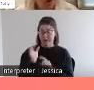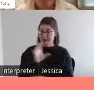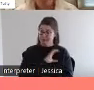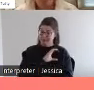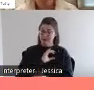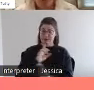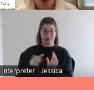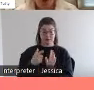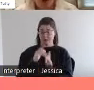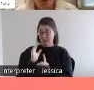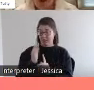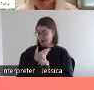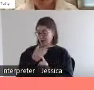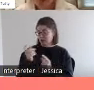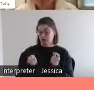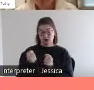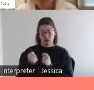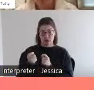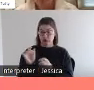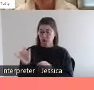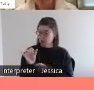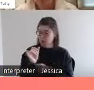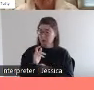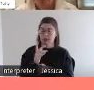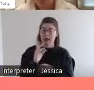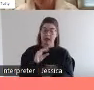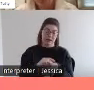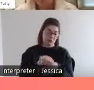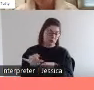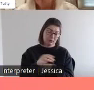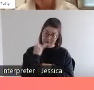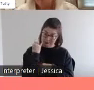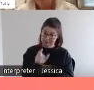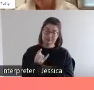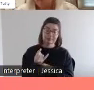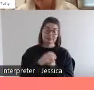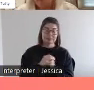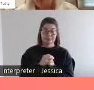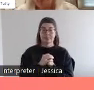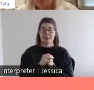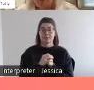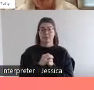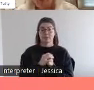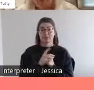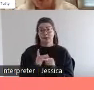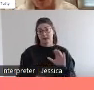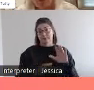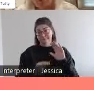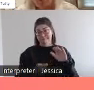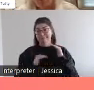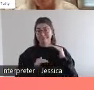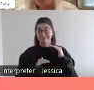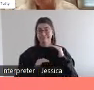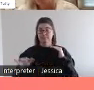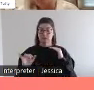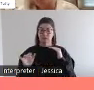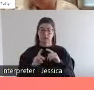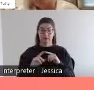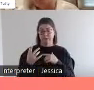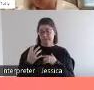peuvent se faire souvent duper les autres, même la police. Mais cette